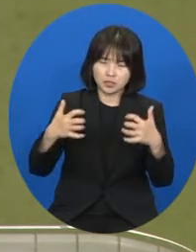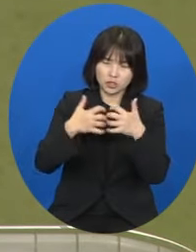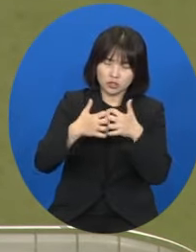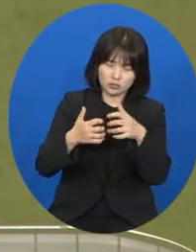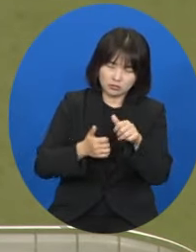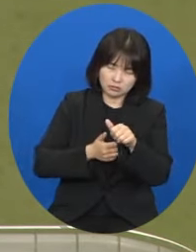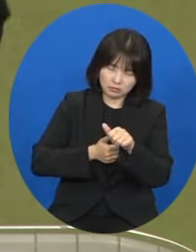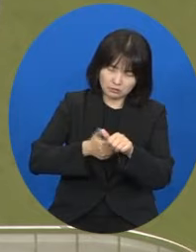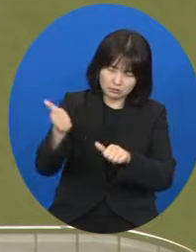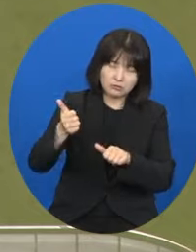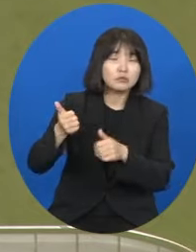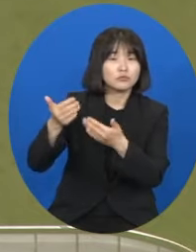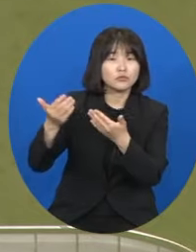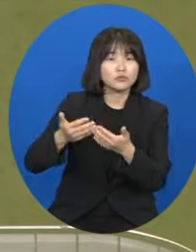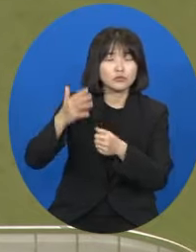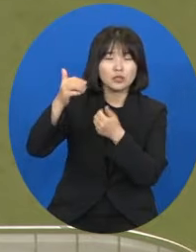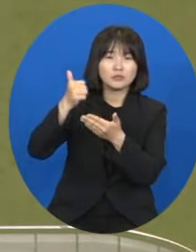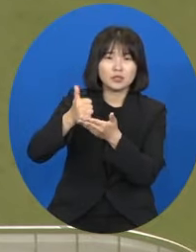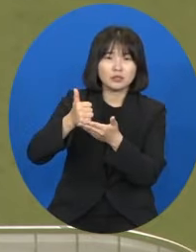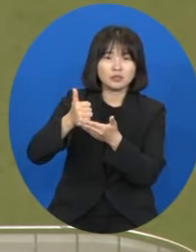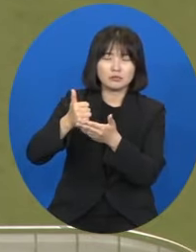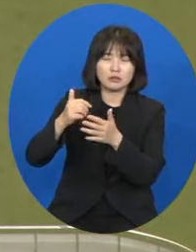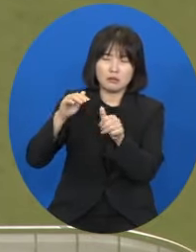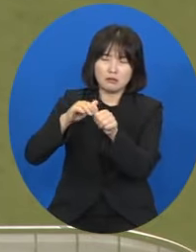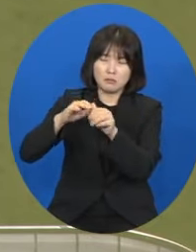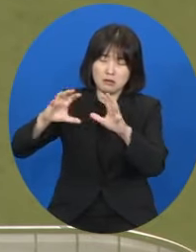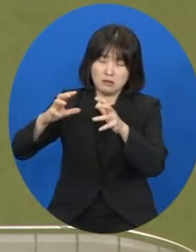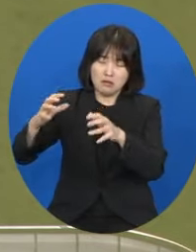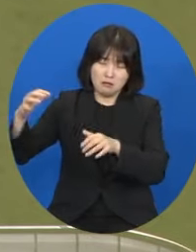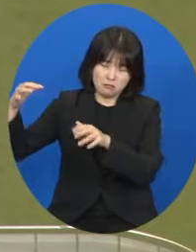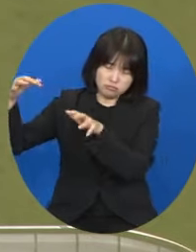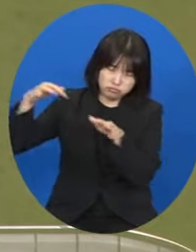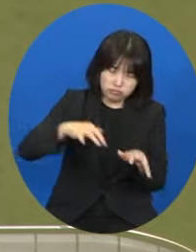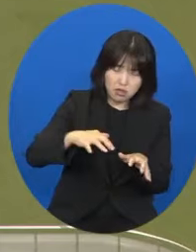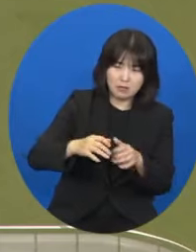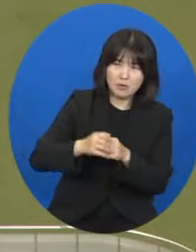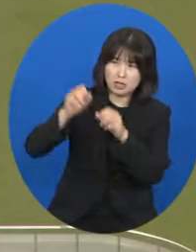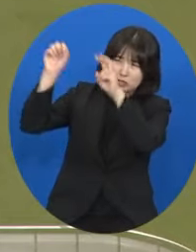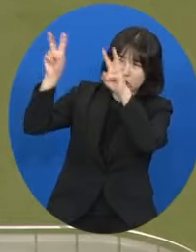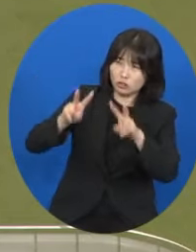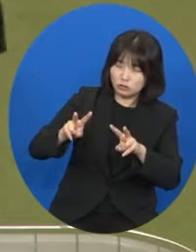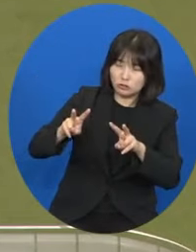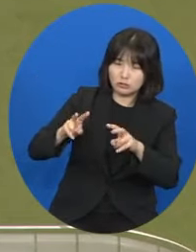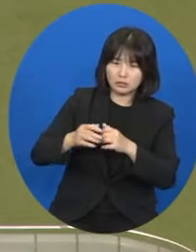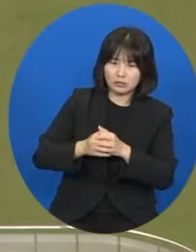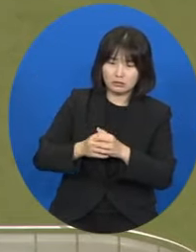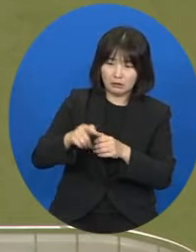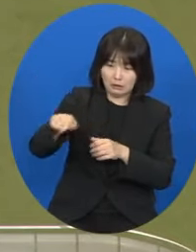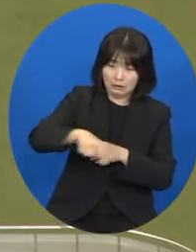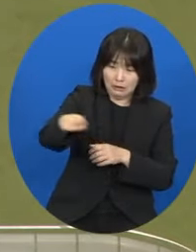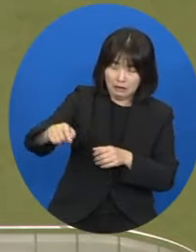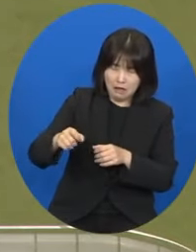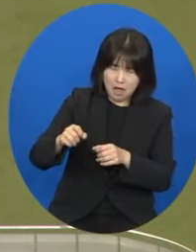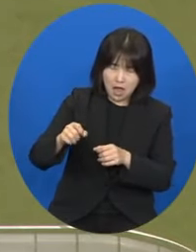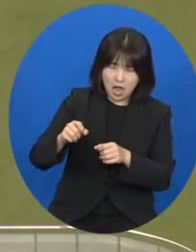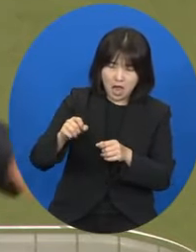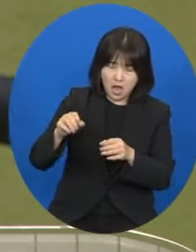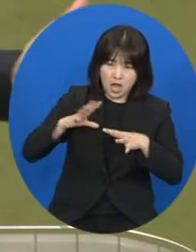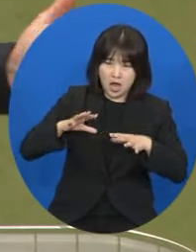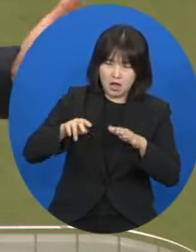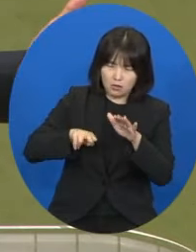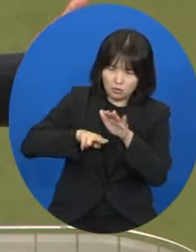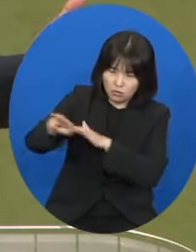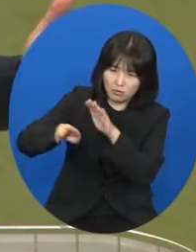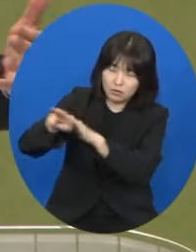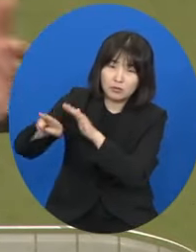승리하게 하십니다. 하나님께서 이 블레셋에 쳐들어오니까 막 천둥 번개를 막 발해가지고 깜짝 놀라게 도망가게 만든 다음에